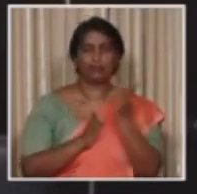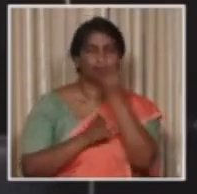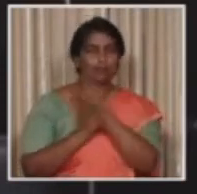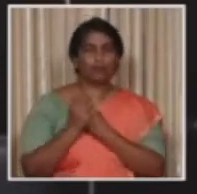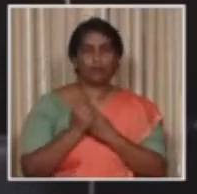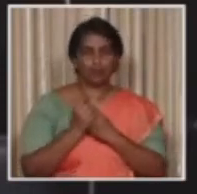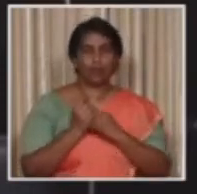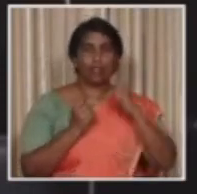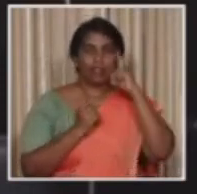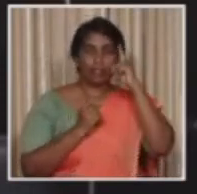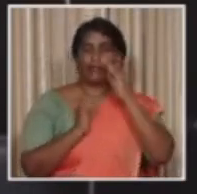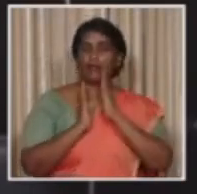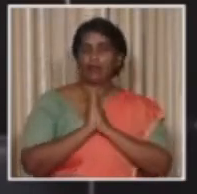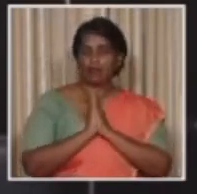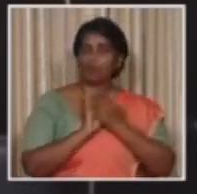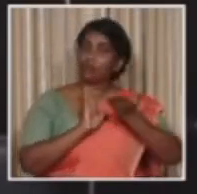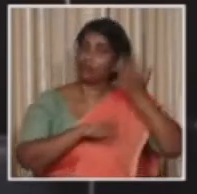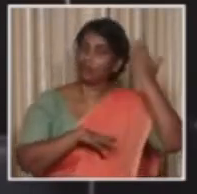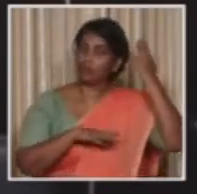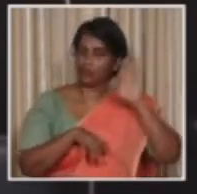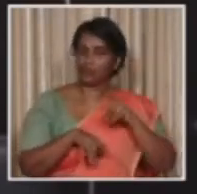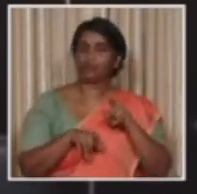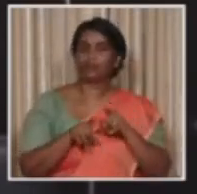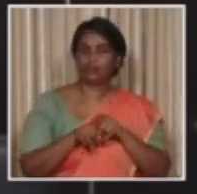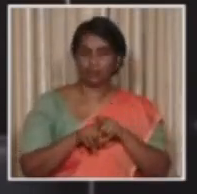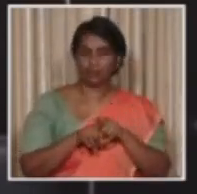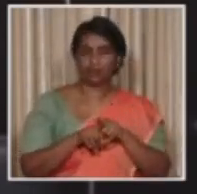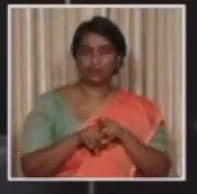අපි සලකනවා. එදා අපි අතීතයට ගියාම